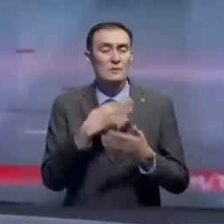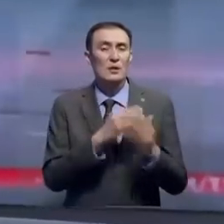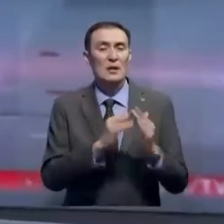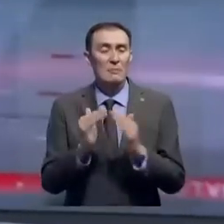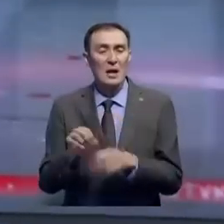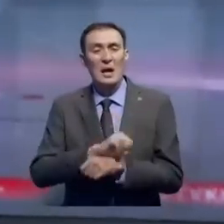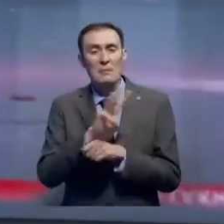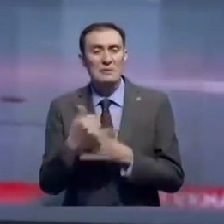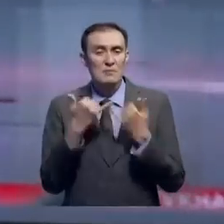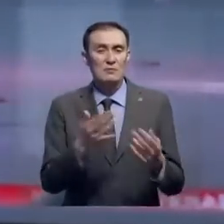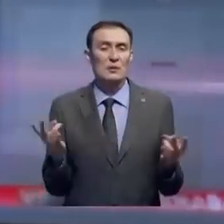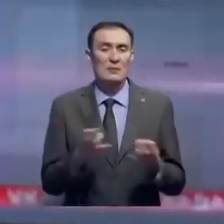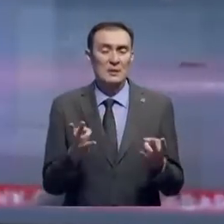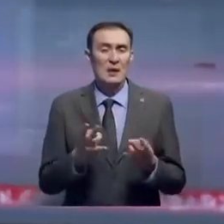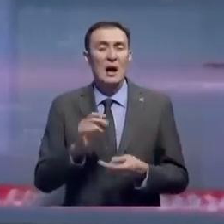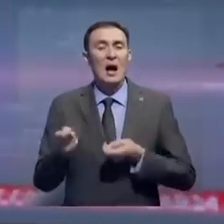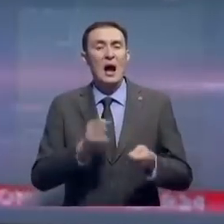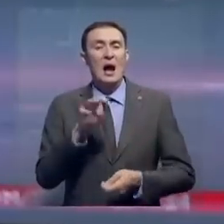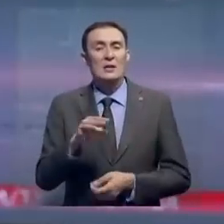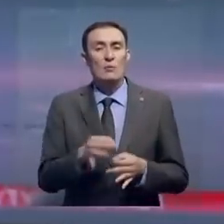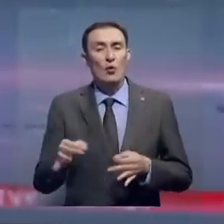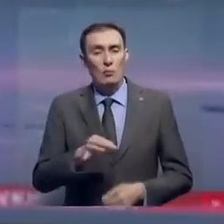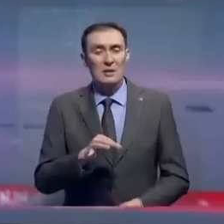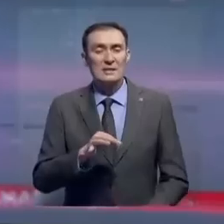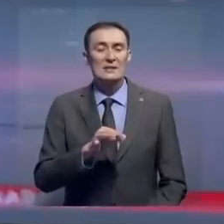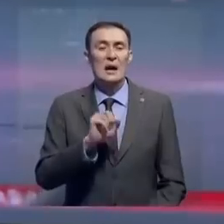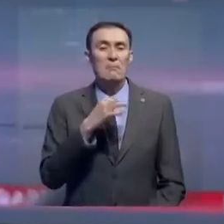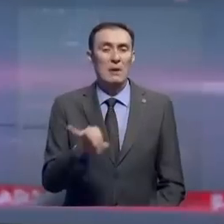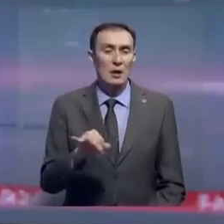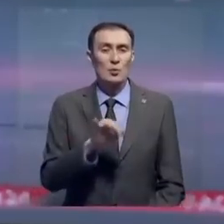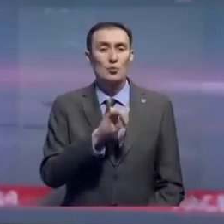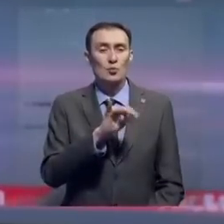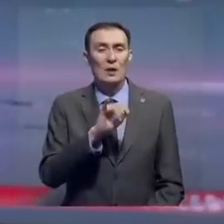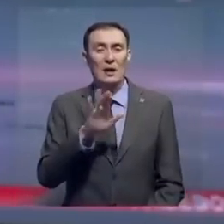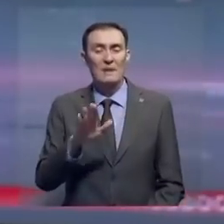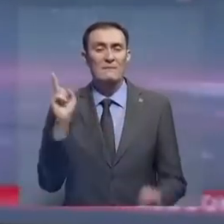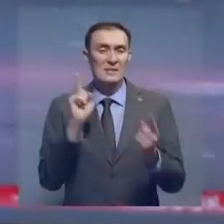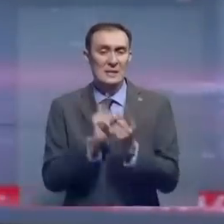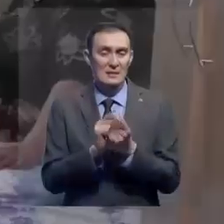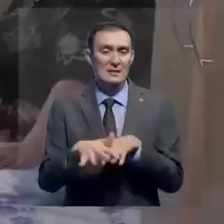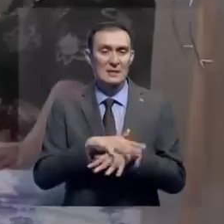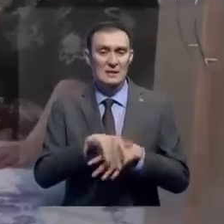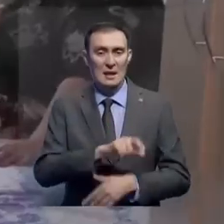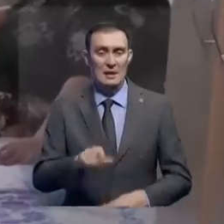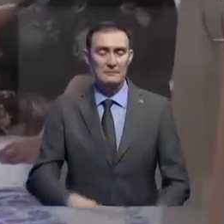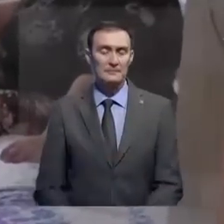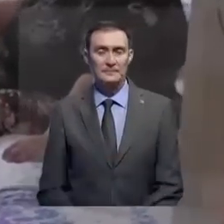дома обеспечивают всем необходимым каким области Абай Нурлан уранхаев встретился с жителями